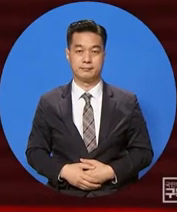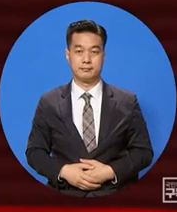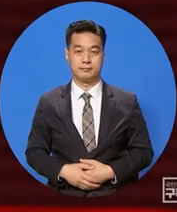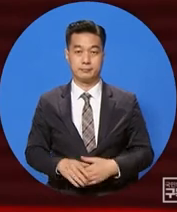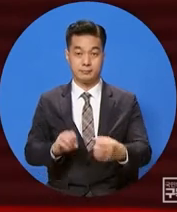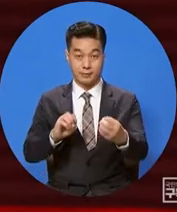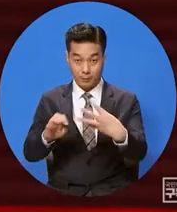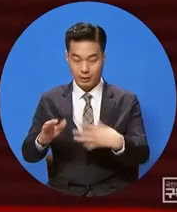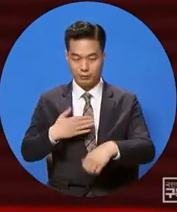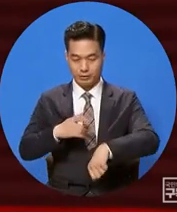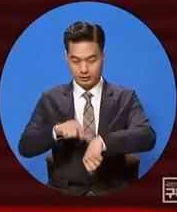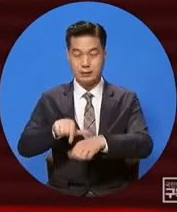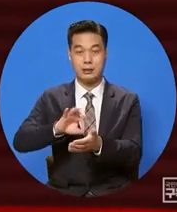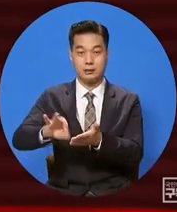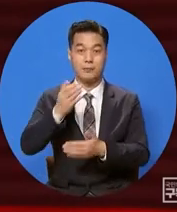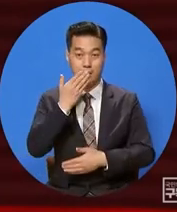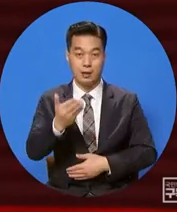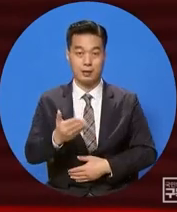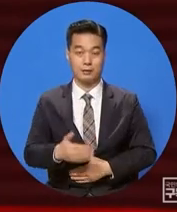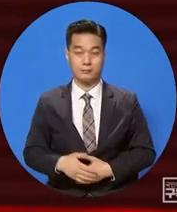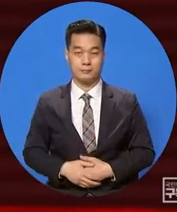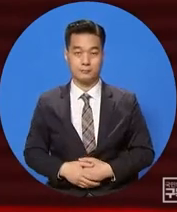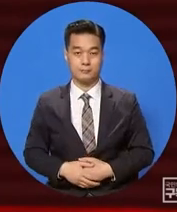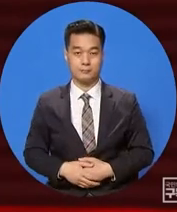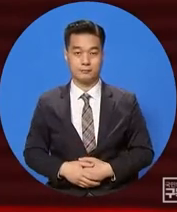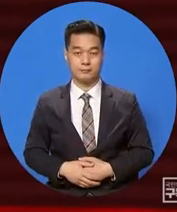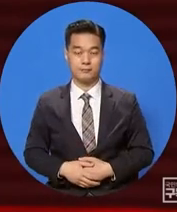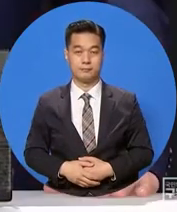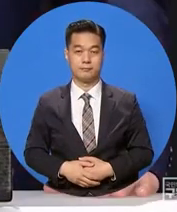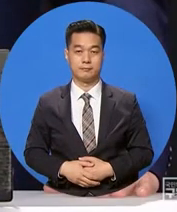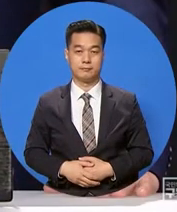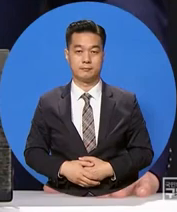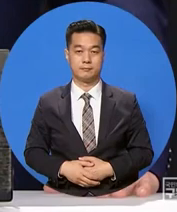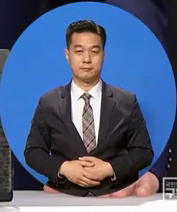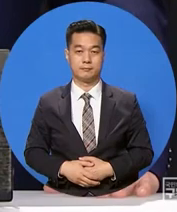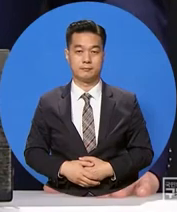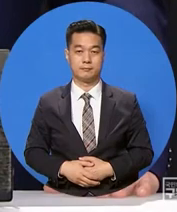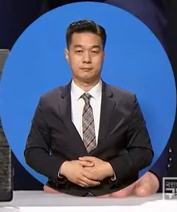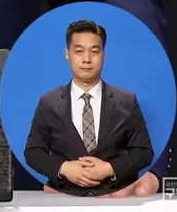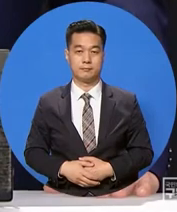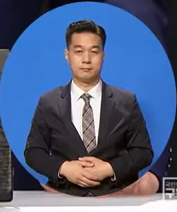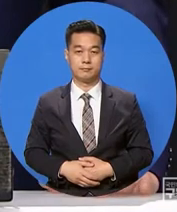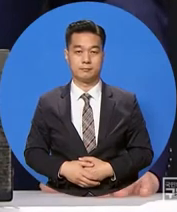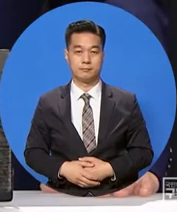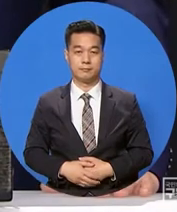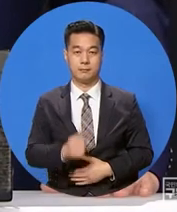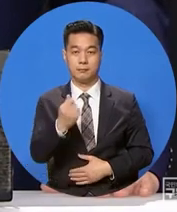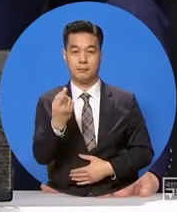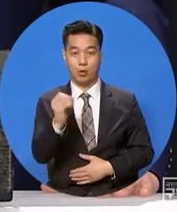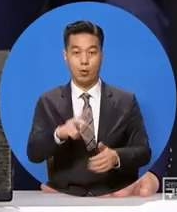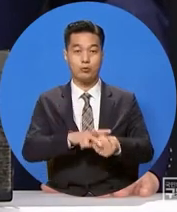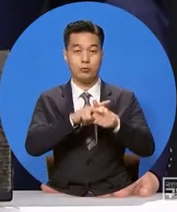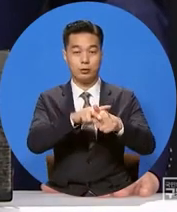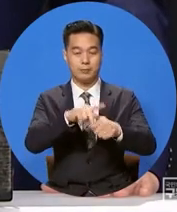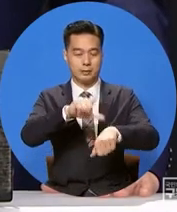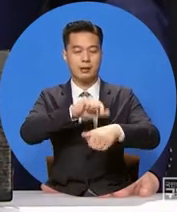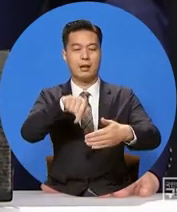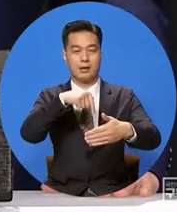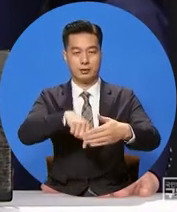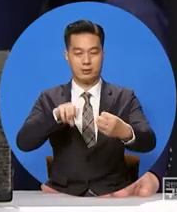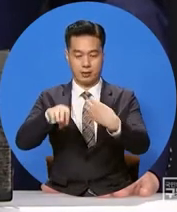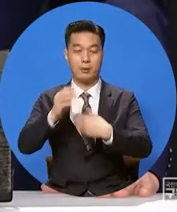답변을 하세요. 제 시간 쓰면서. 아, 네네네. 같이. 계속하세요. 혼자 22분 네. 후보님 시간 안에서 답변을 하실 수 있습니다. 네.